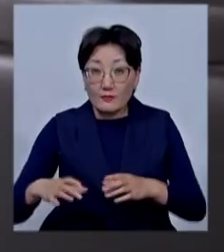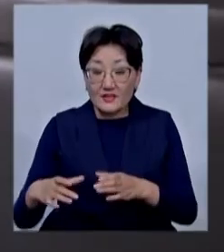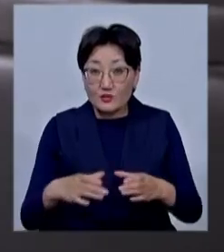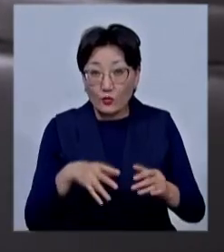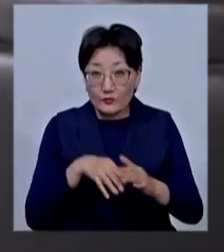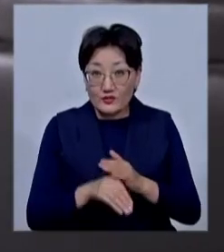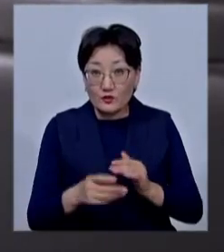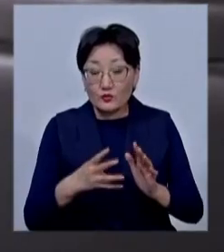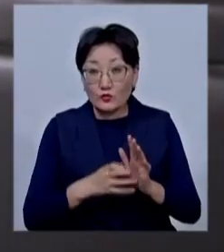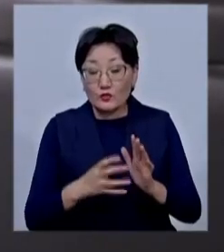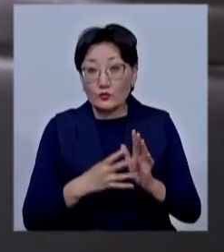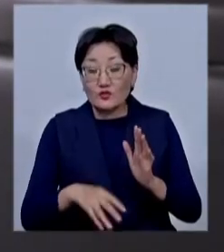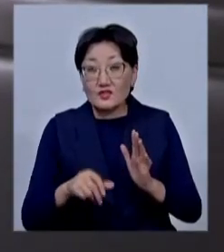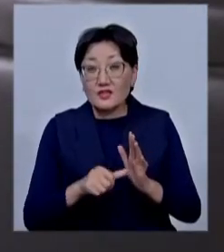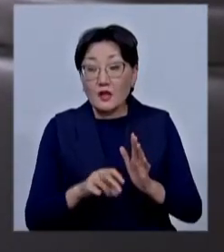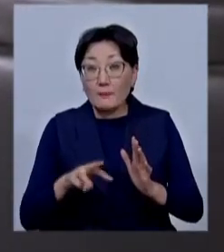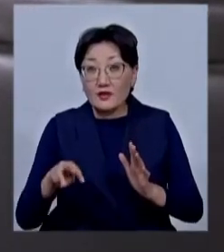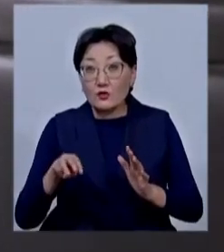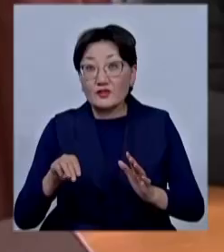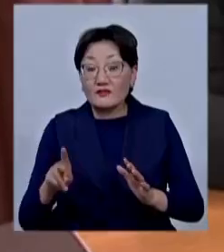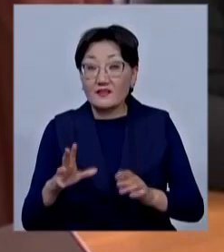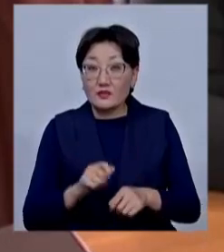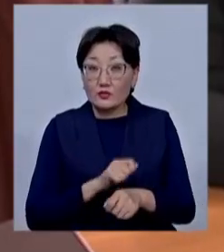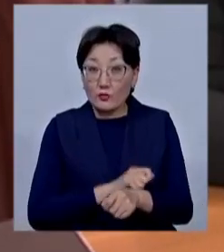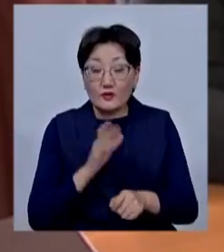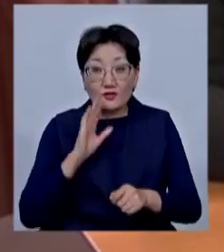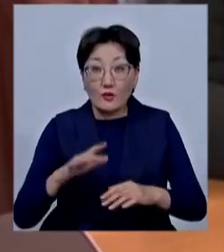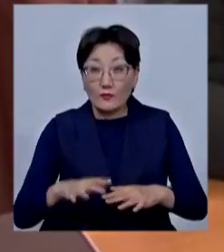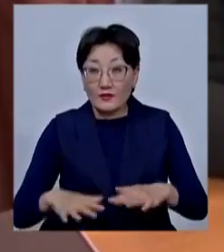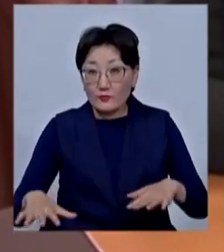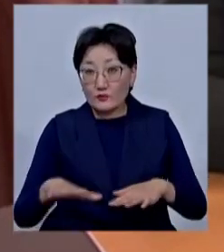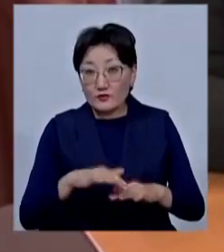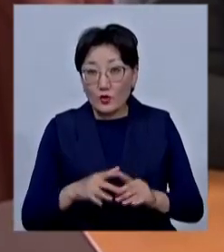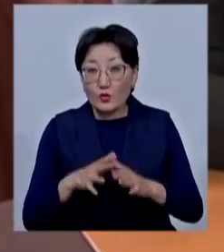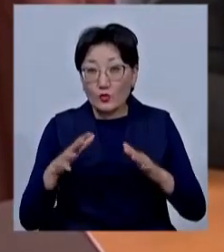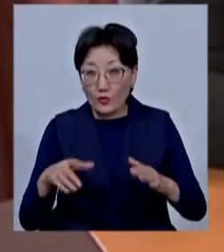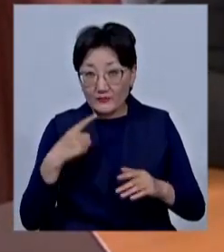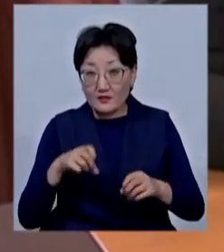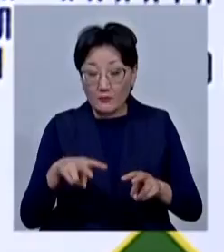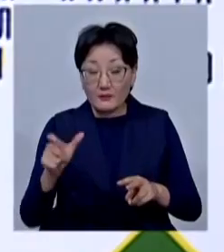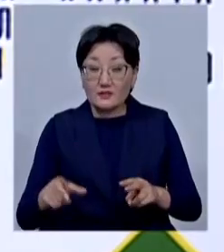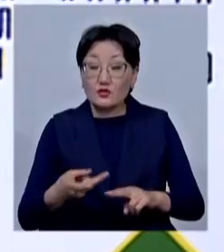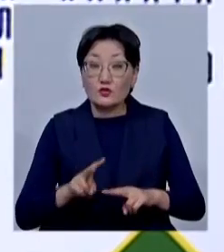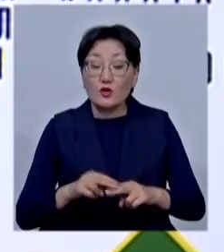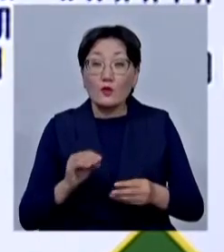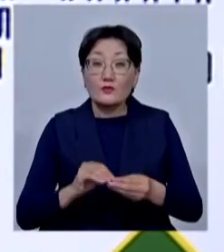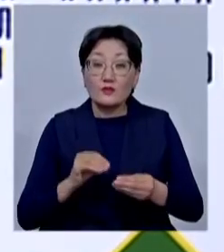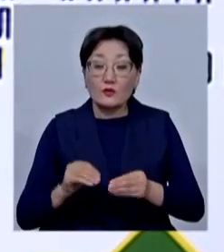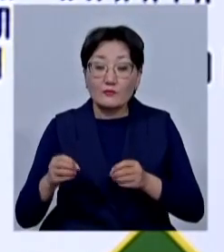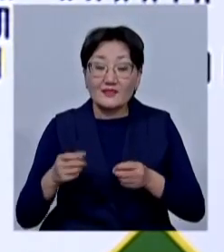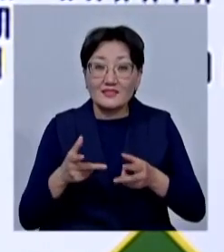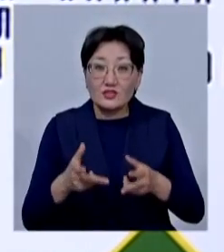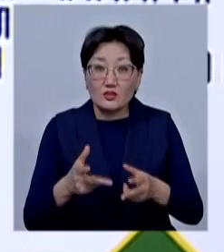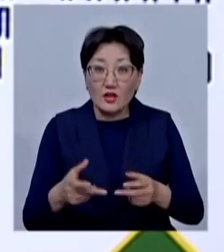сыйымдылығы 996 миллион текше метр. Бүгінде су көлемі бұдан әлдеқайда көп, дейді мамандар. Сондықтан үздіксіз келіп